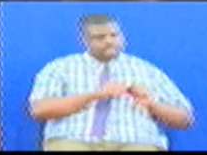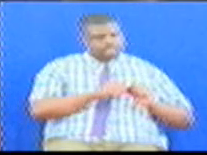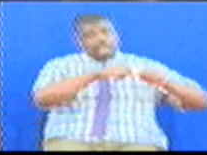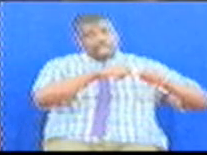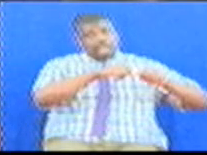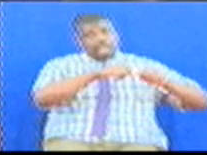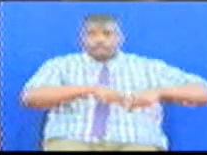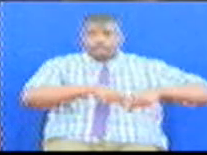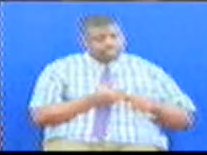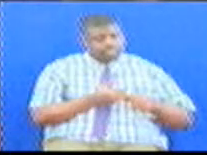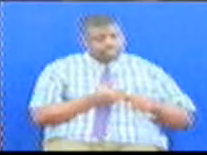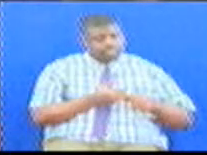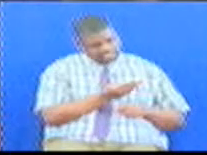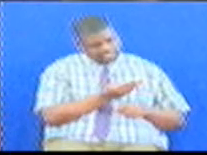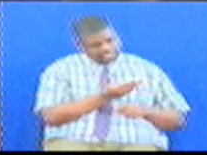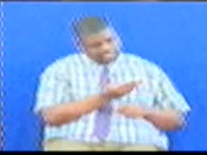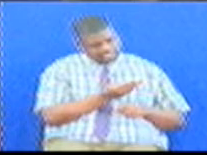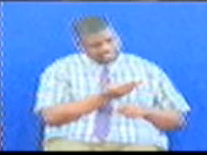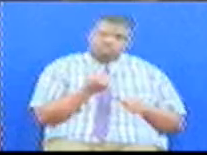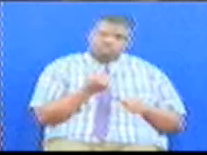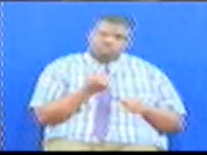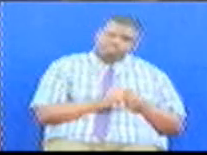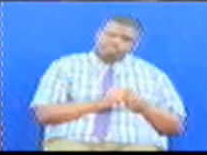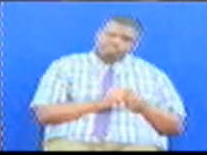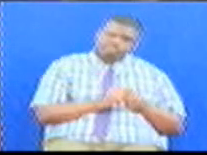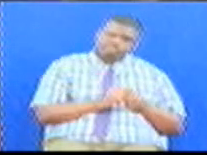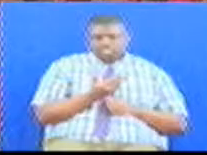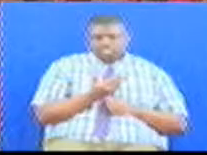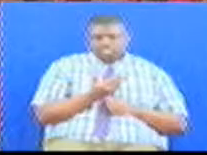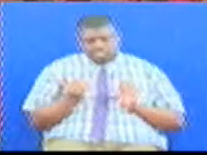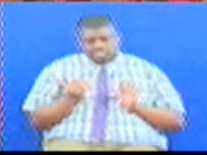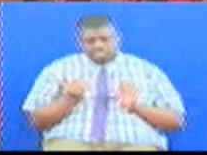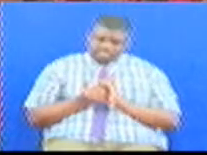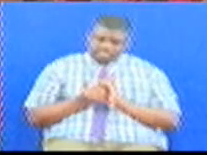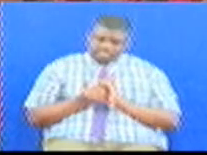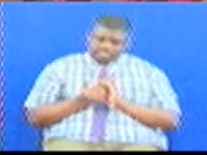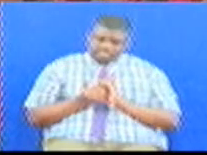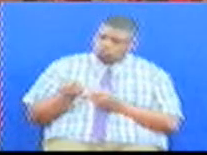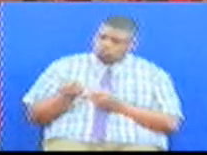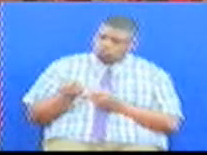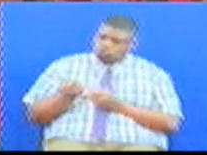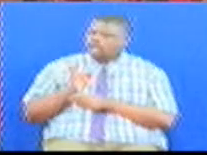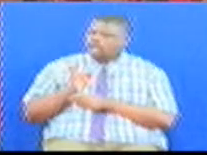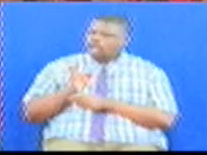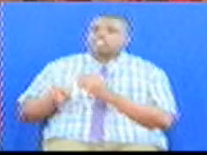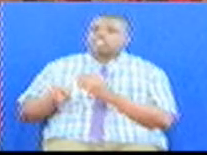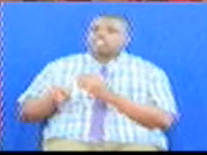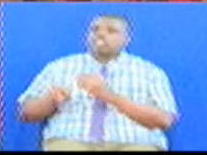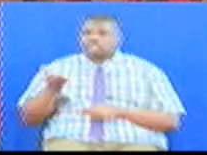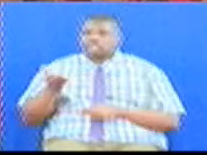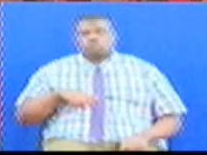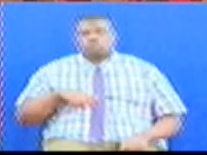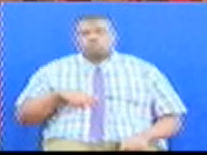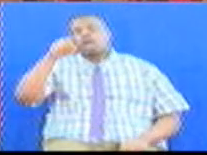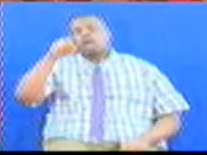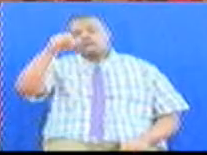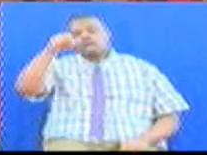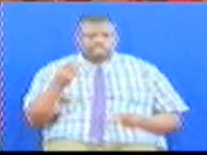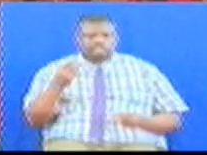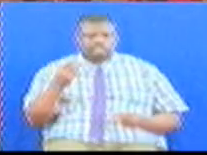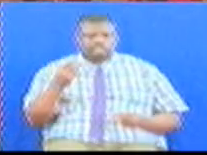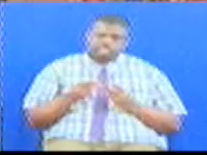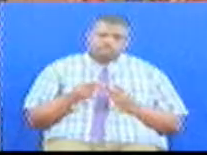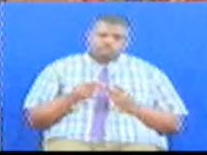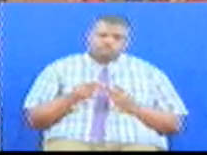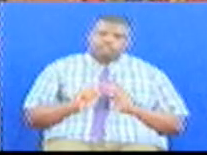ambazo zinatungwa nyingine kama instrument, nyingine zinatungwa sheria ndogo katika halmashauri, kuna zinazotungwa na wizara kama regulations.